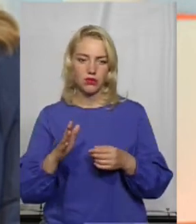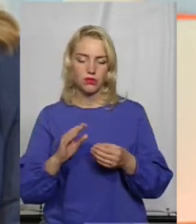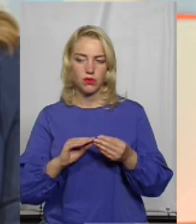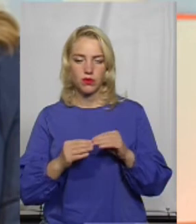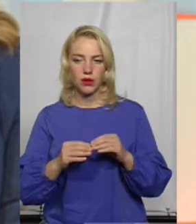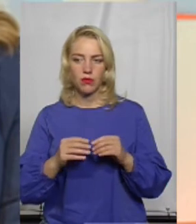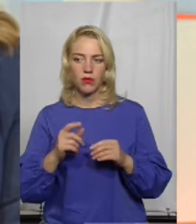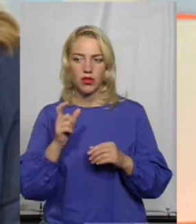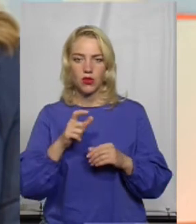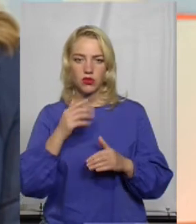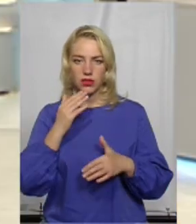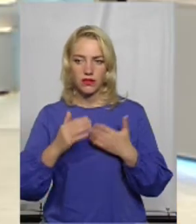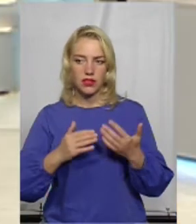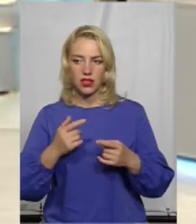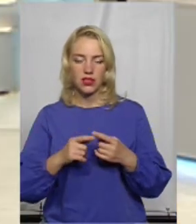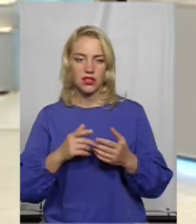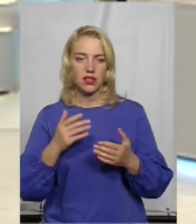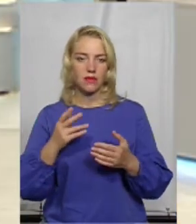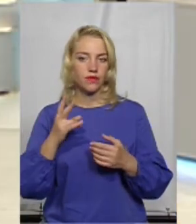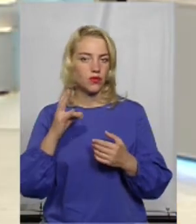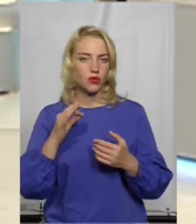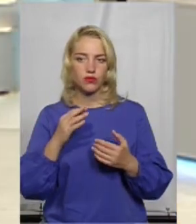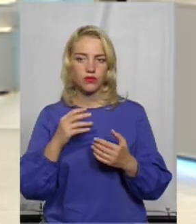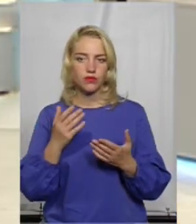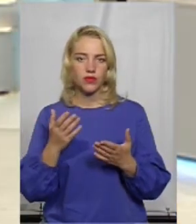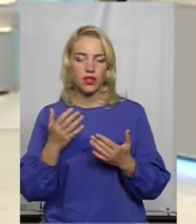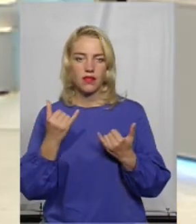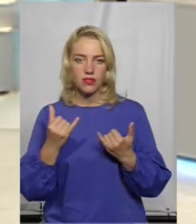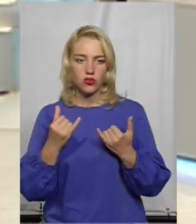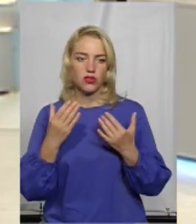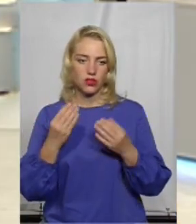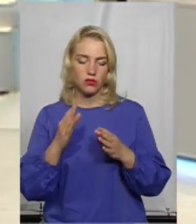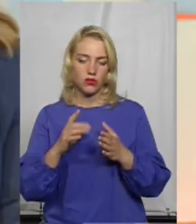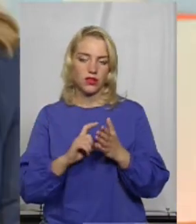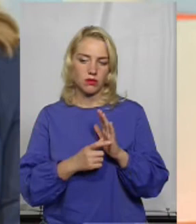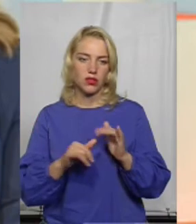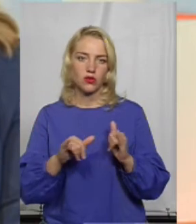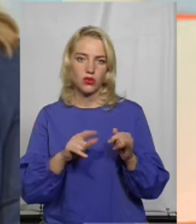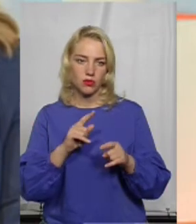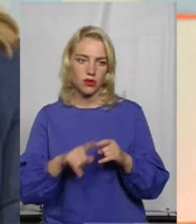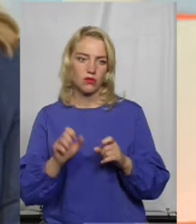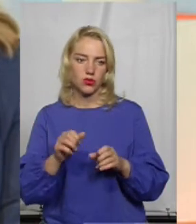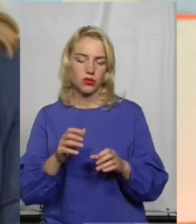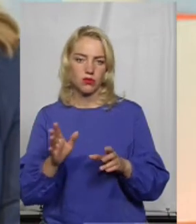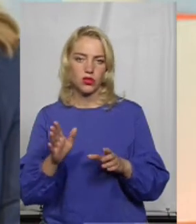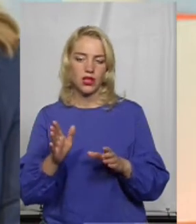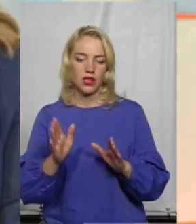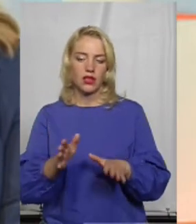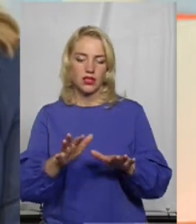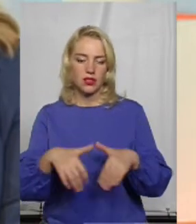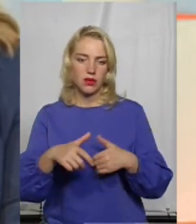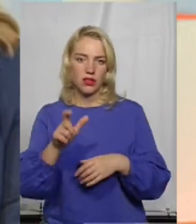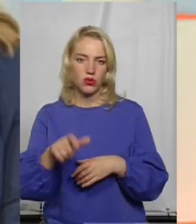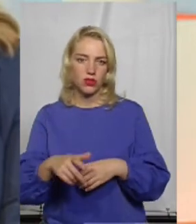будуть звертатися. Ну, в крайньому разі, на сьогоднішній день вже буде кімната, куди оперативно можна забрати людину, якщо